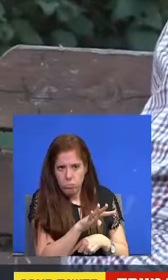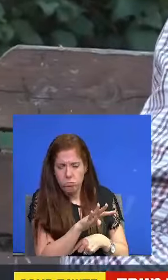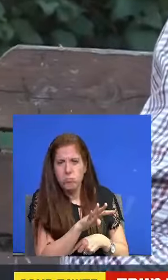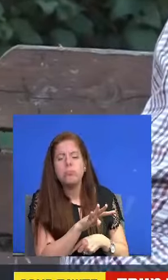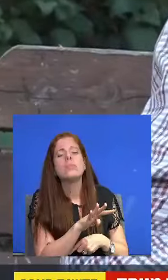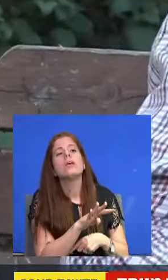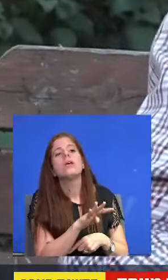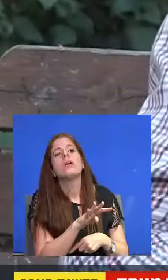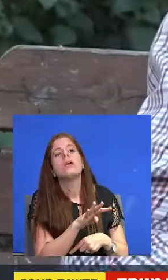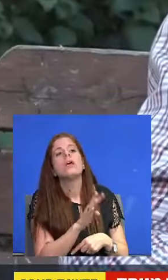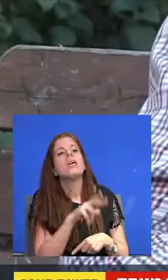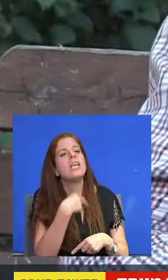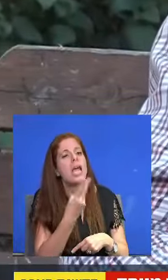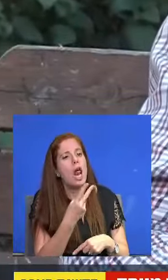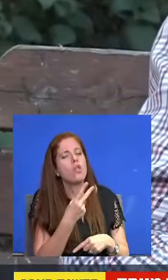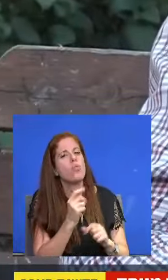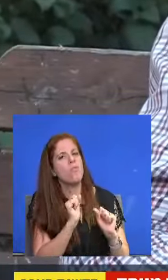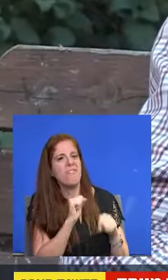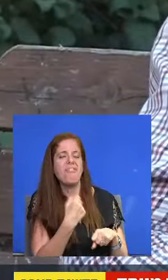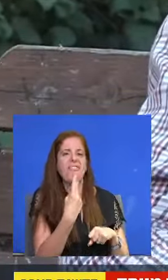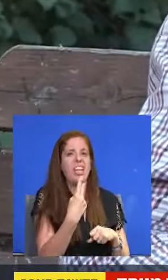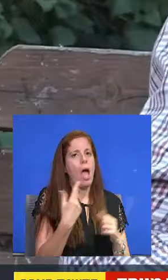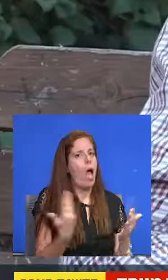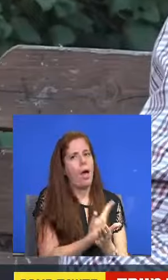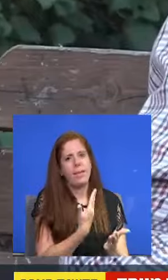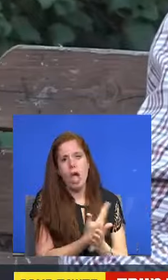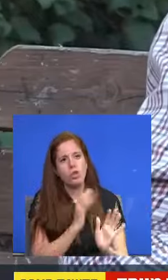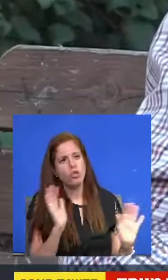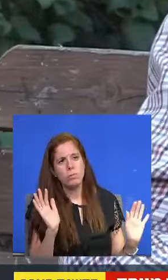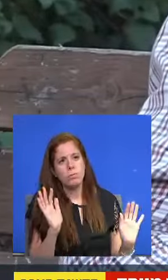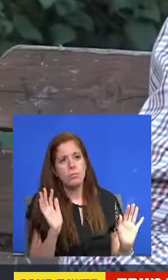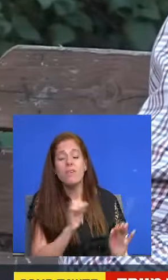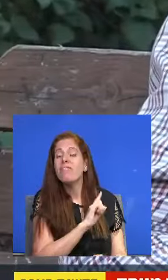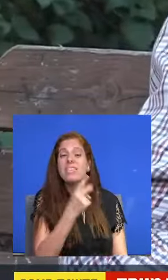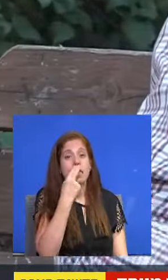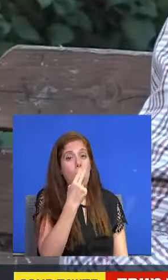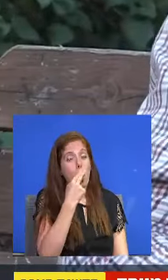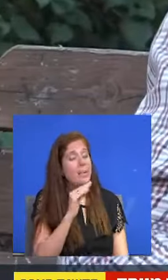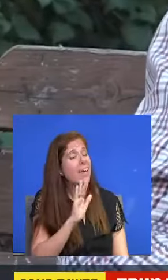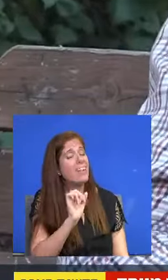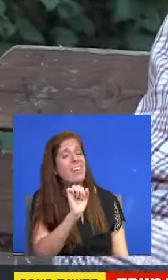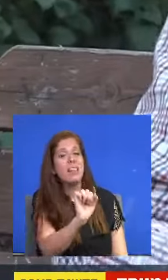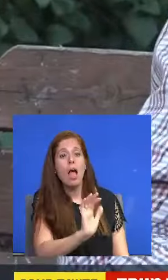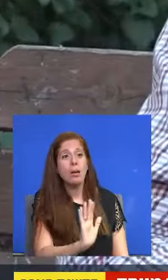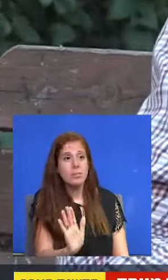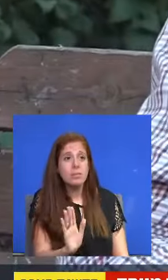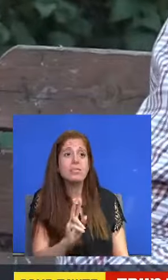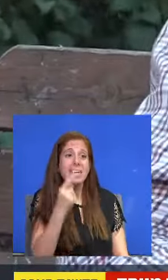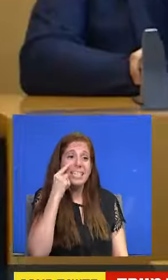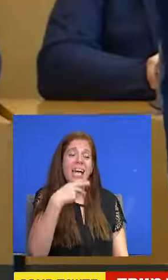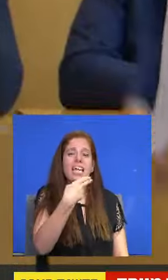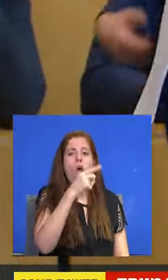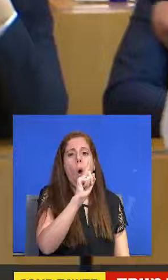2024 wird uns der neue Führer präsentiert. Und das ist diesmal nicht Hitler. אז קהקה,